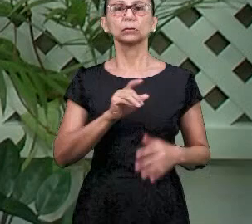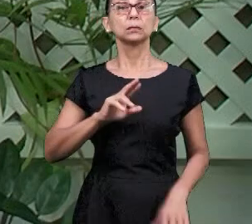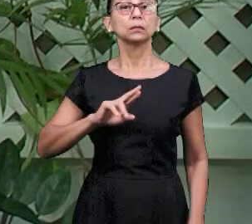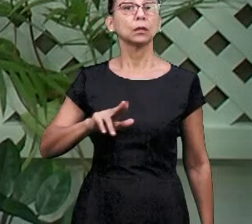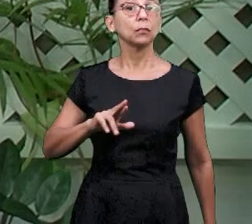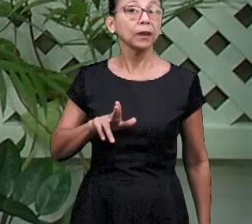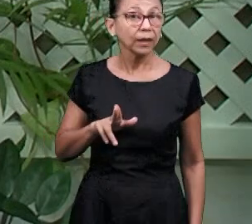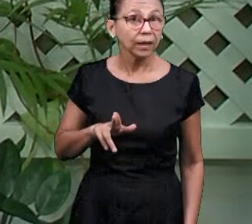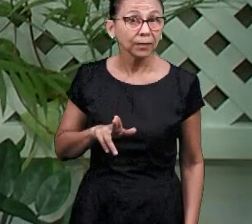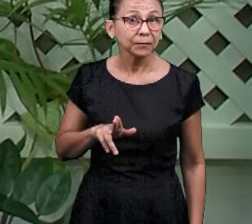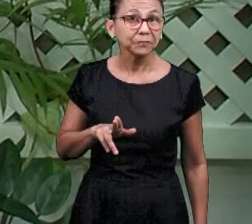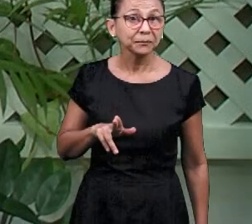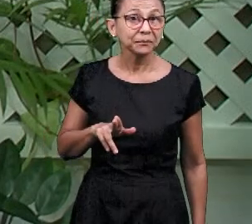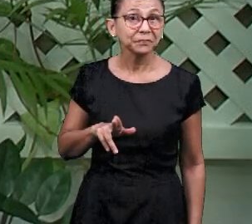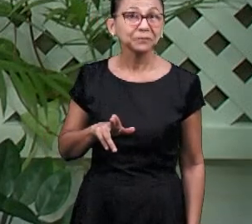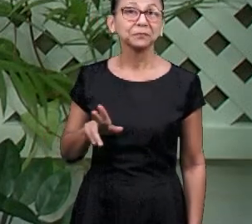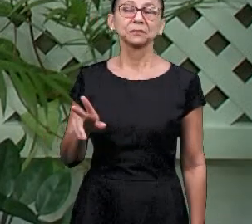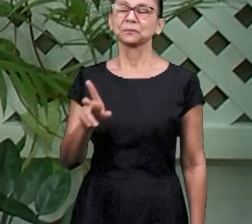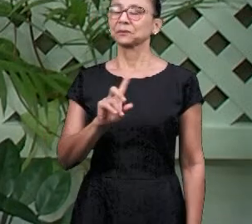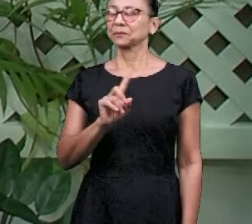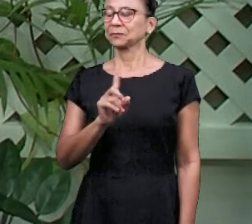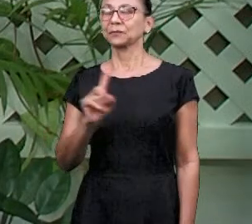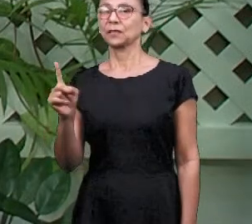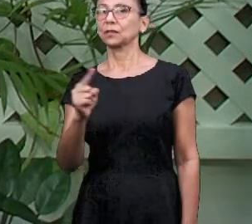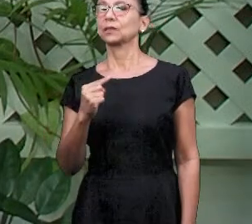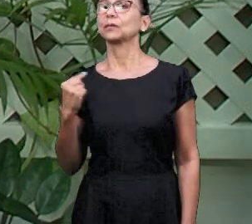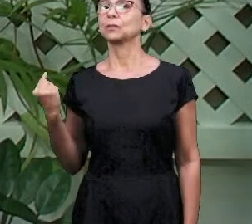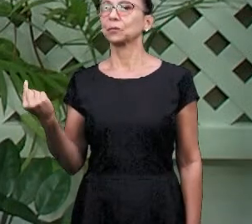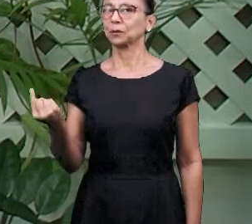en train de participer pas seulement de l'école biblique dominicale, mais